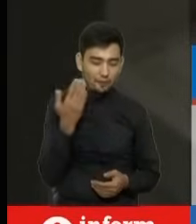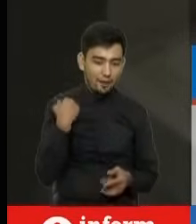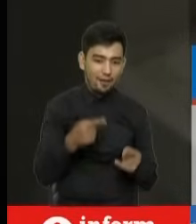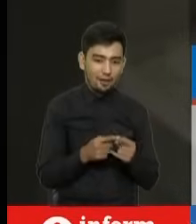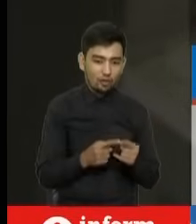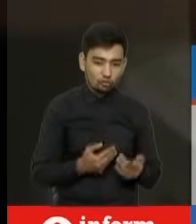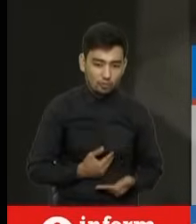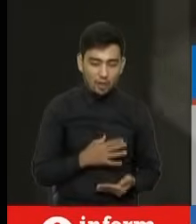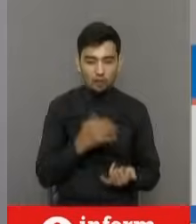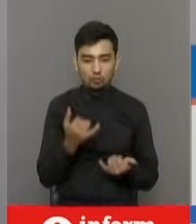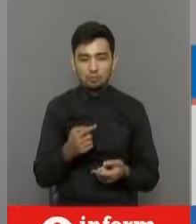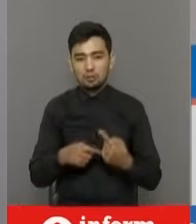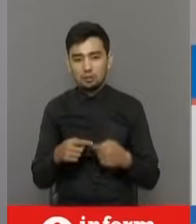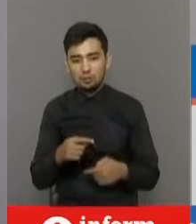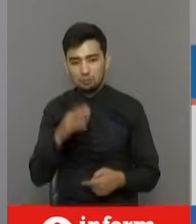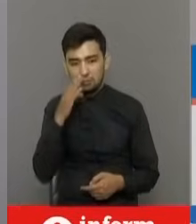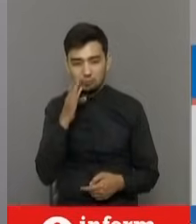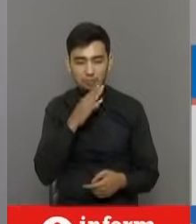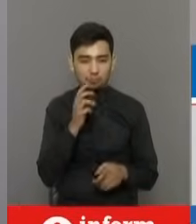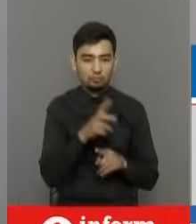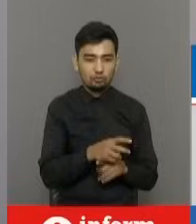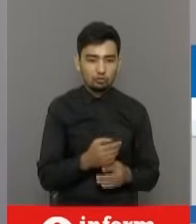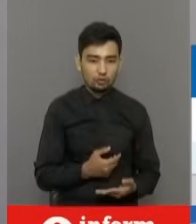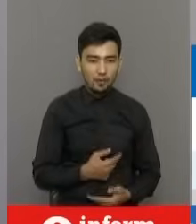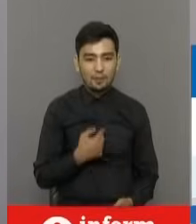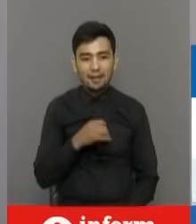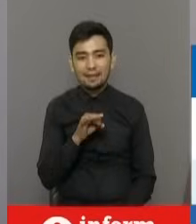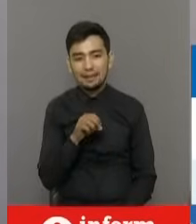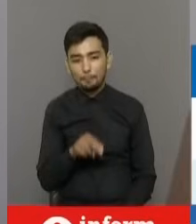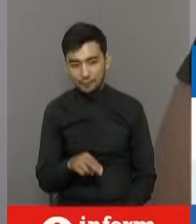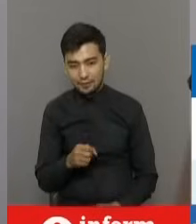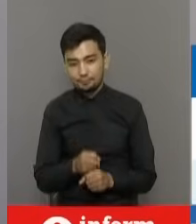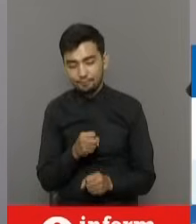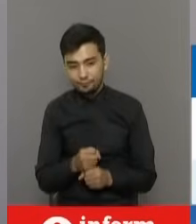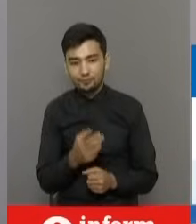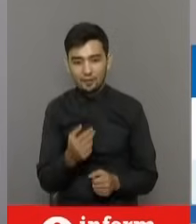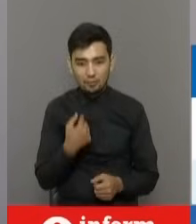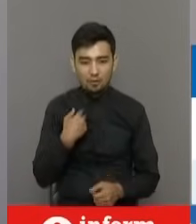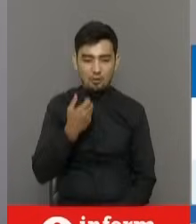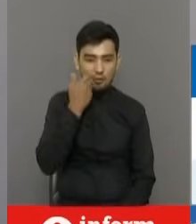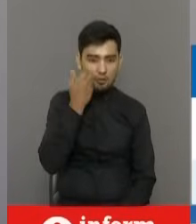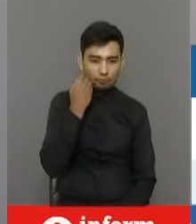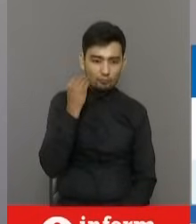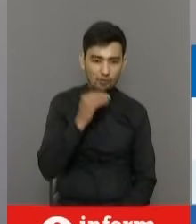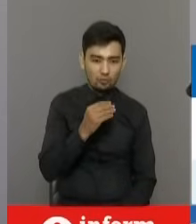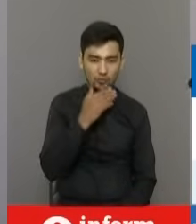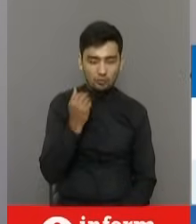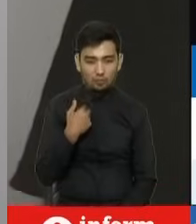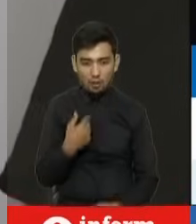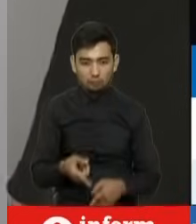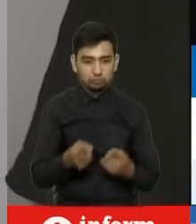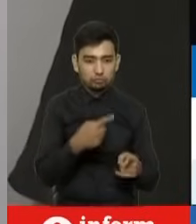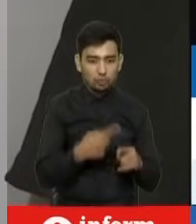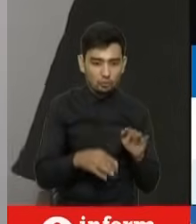но вернулся в отчий дом. Я, например, ИП, но уровень заработка все равно не позволяет вот так вот по щелчку пальцев как-то